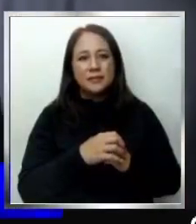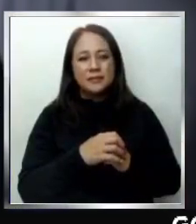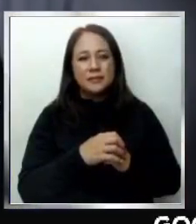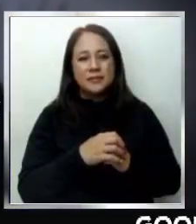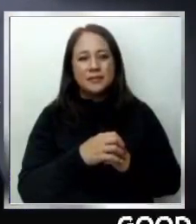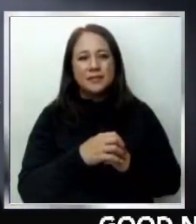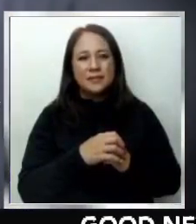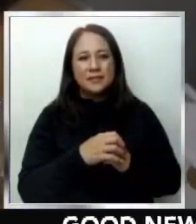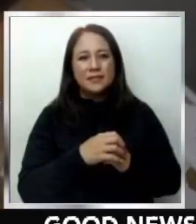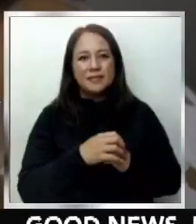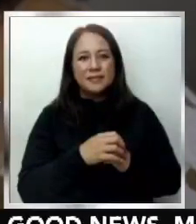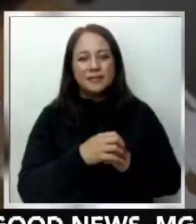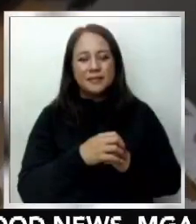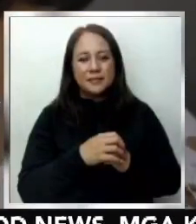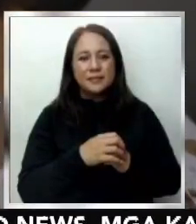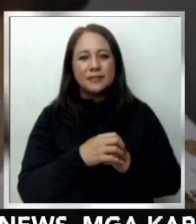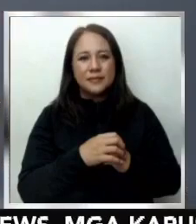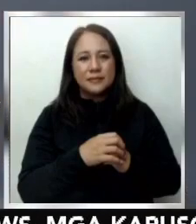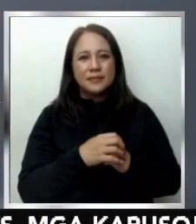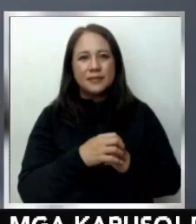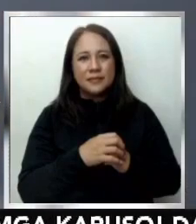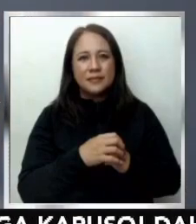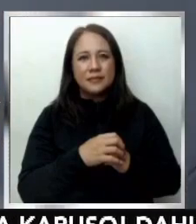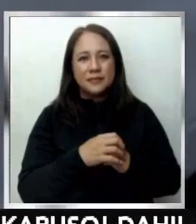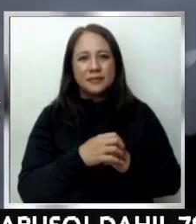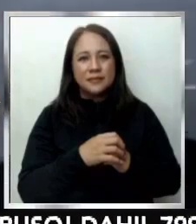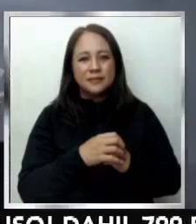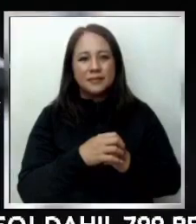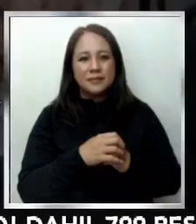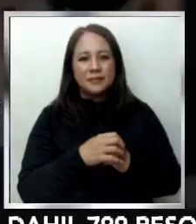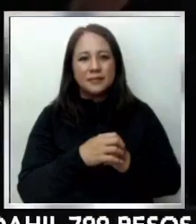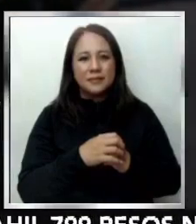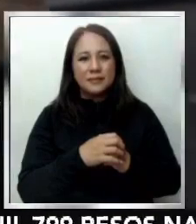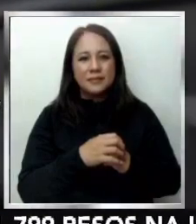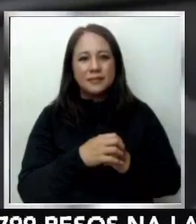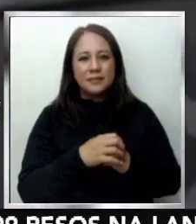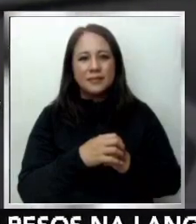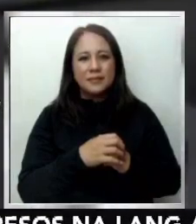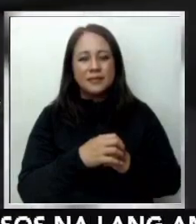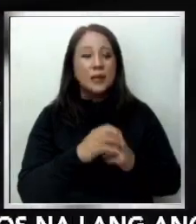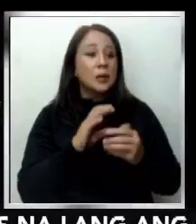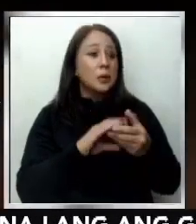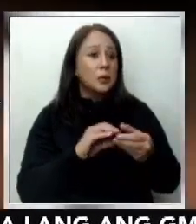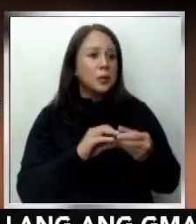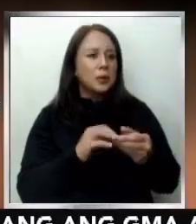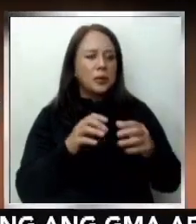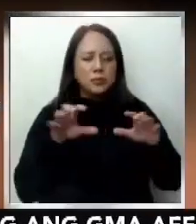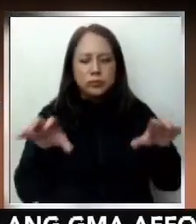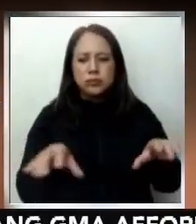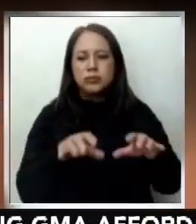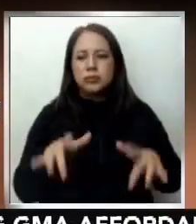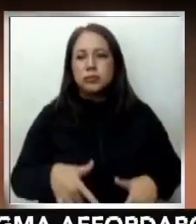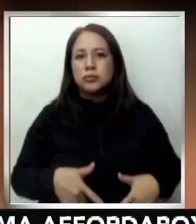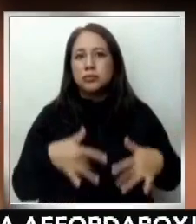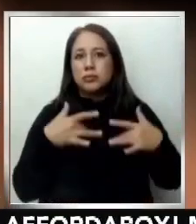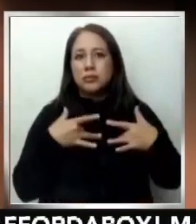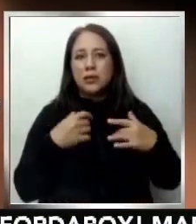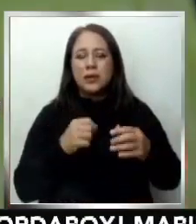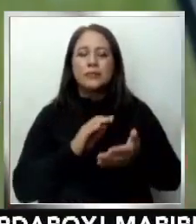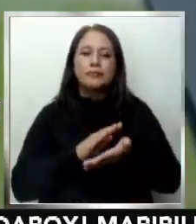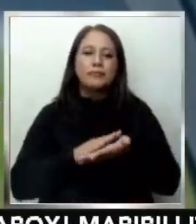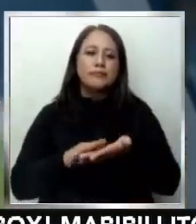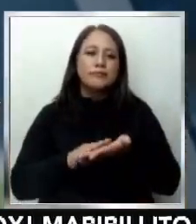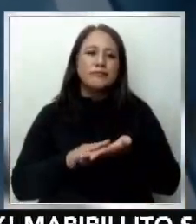Ayoko na! Tapos na ako! Ayoko na! Kwento ng pagsisikap sa buhay at kapatawaran ang tema sa